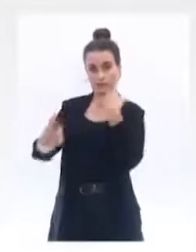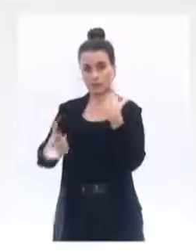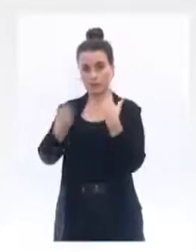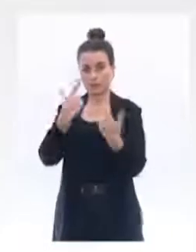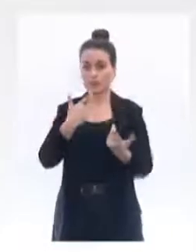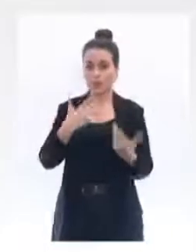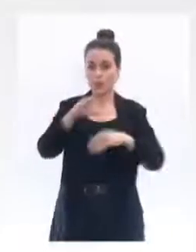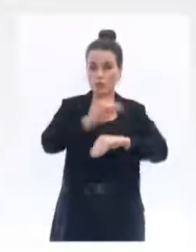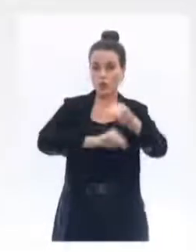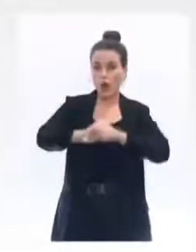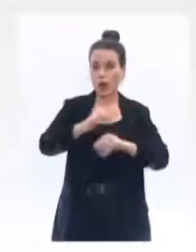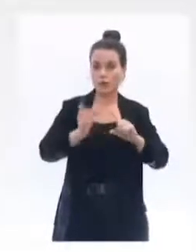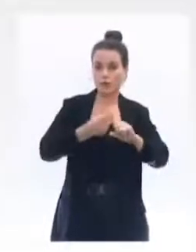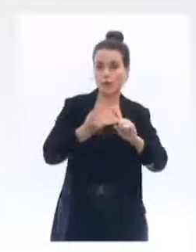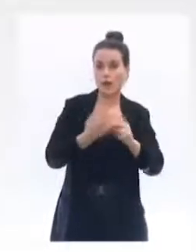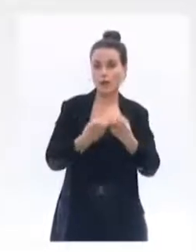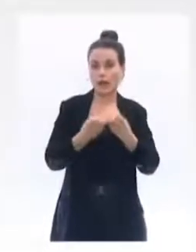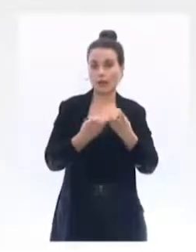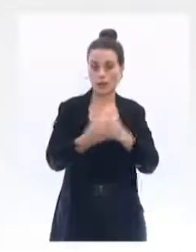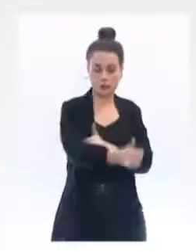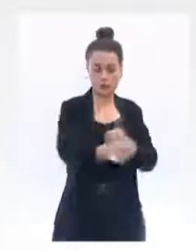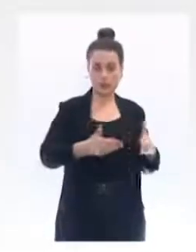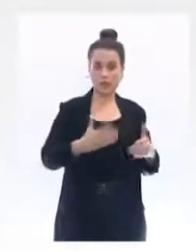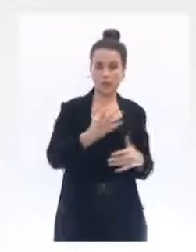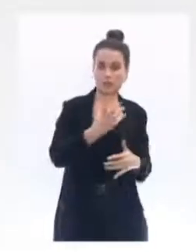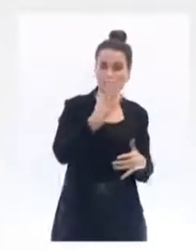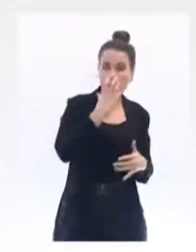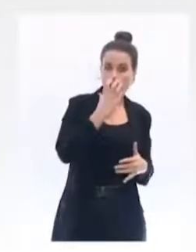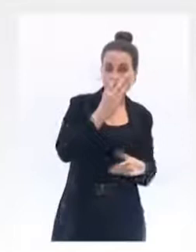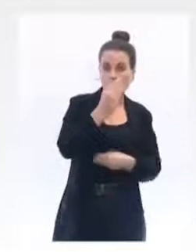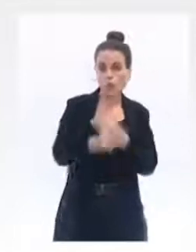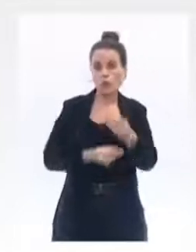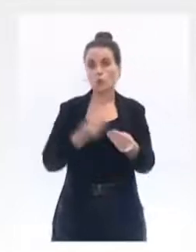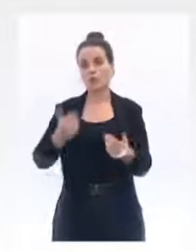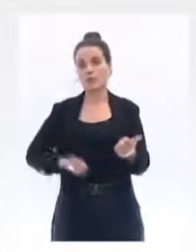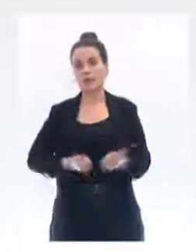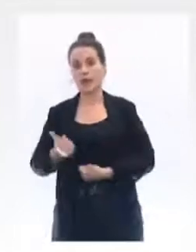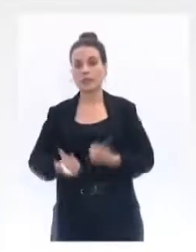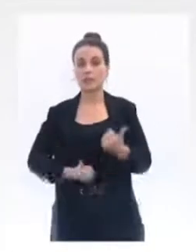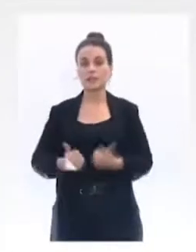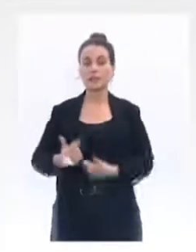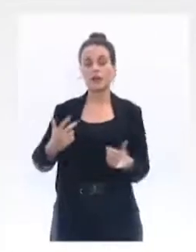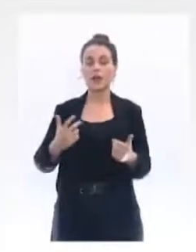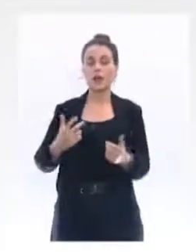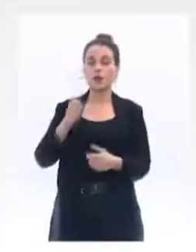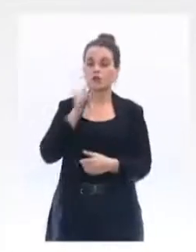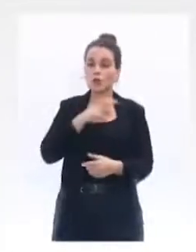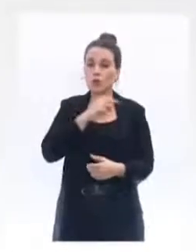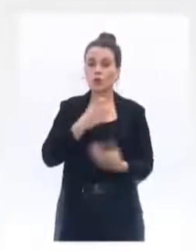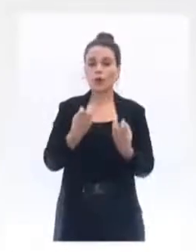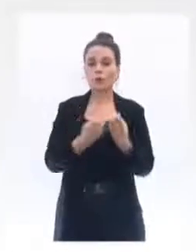particuliers comme par exemple de réanimation ou dans certains services d'urgence quand on va faire des aspirations trachéale chez des patients qui ont